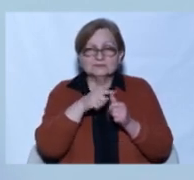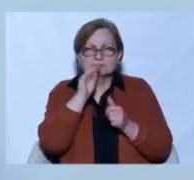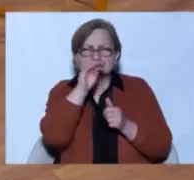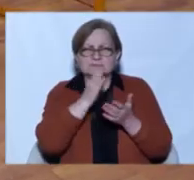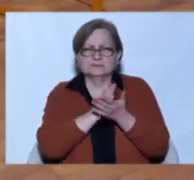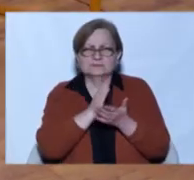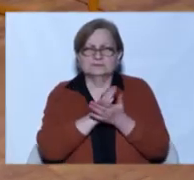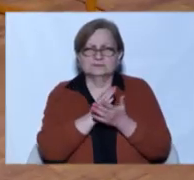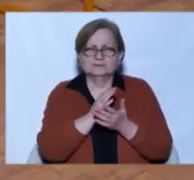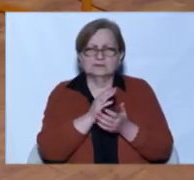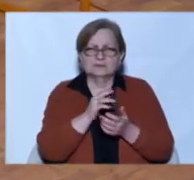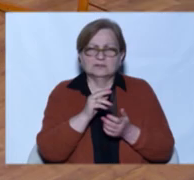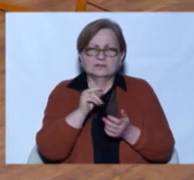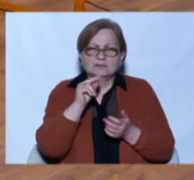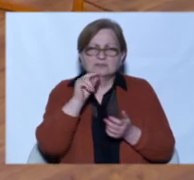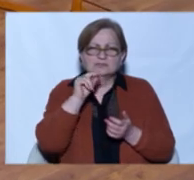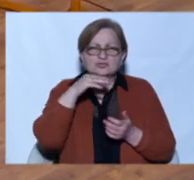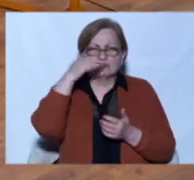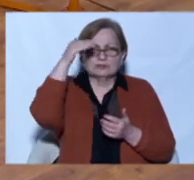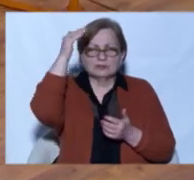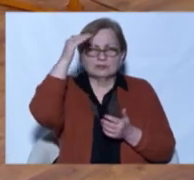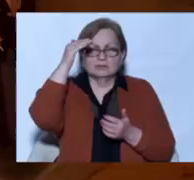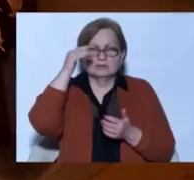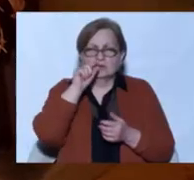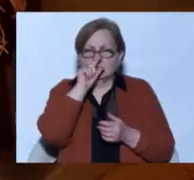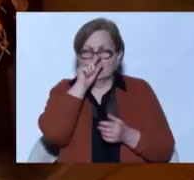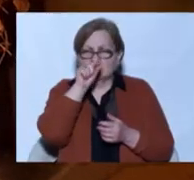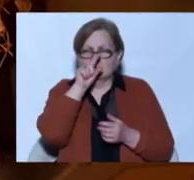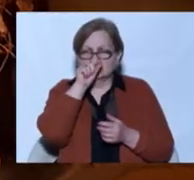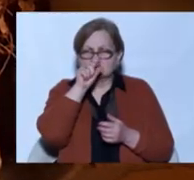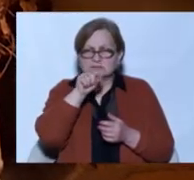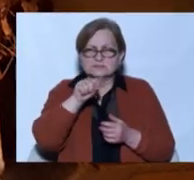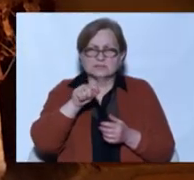ამოვიკითხავთ: ჩრდილო ეთური, ნისკარტ მარწუხა